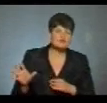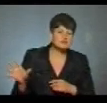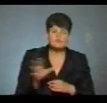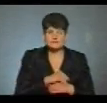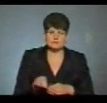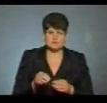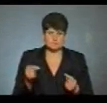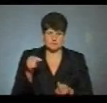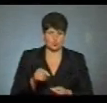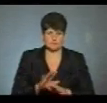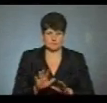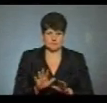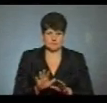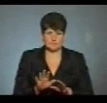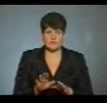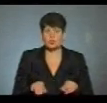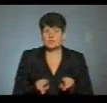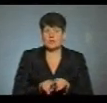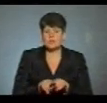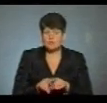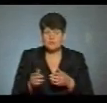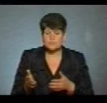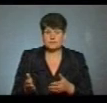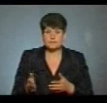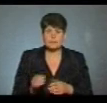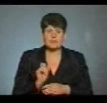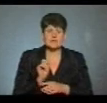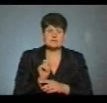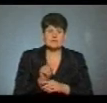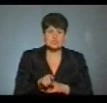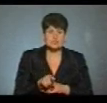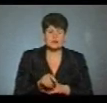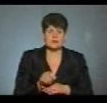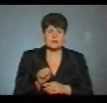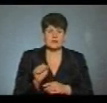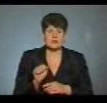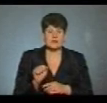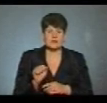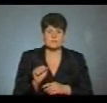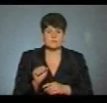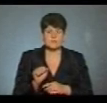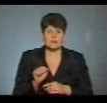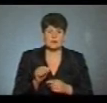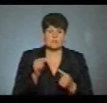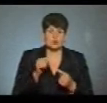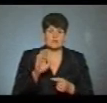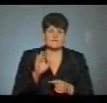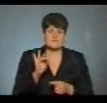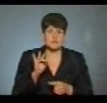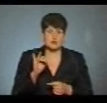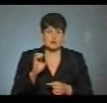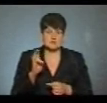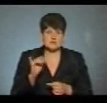стануть ефективними для всіх. Точно так само призначають оці антиретровірусні препарати, ті, які призначають лікування хворих